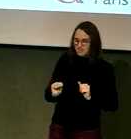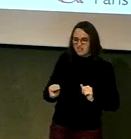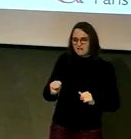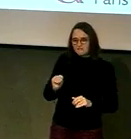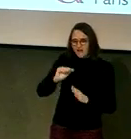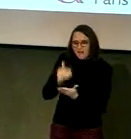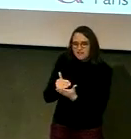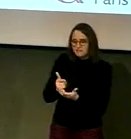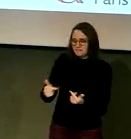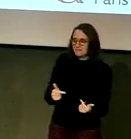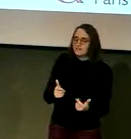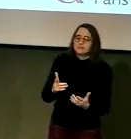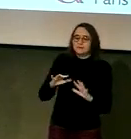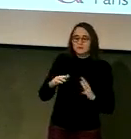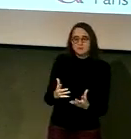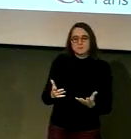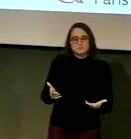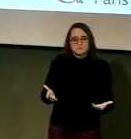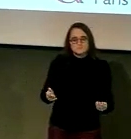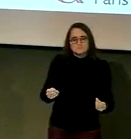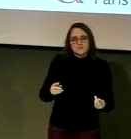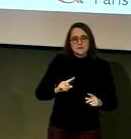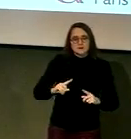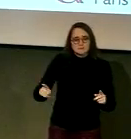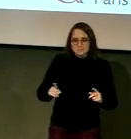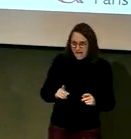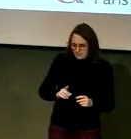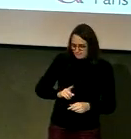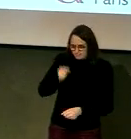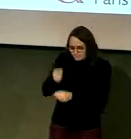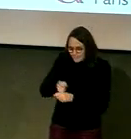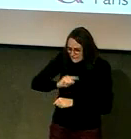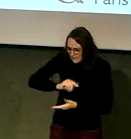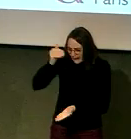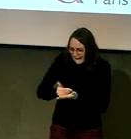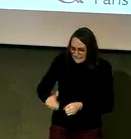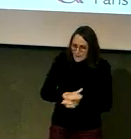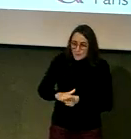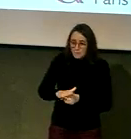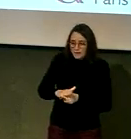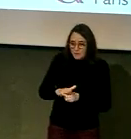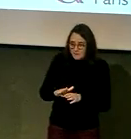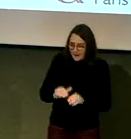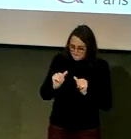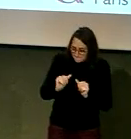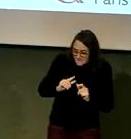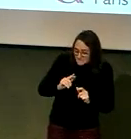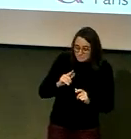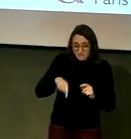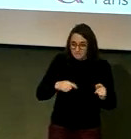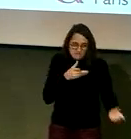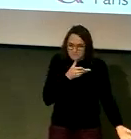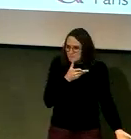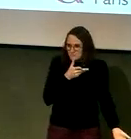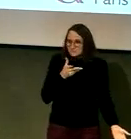pour ne pas forcément prôner l'abstinence qui n'est pas forcément toujours accessible. C'est pas forcément